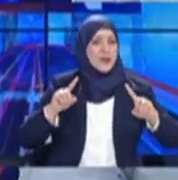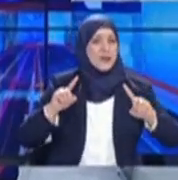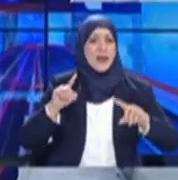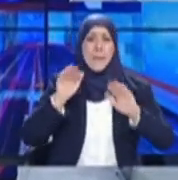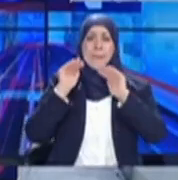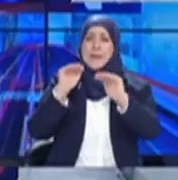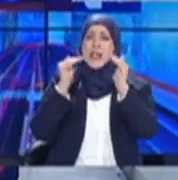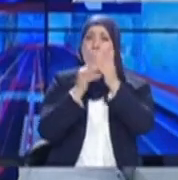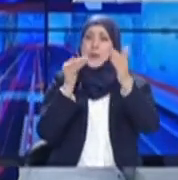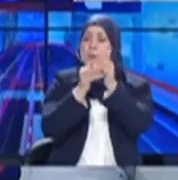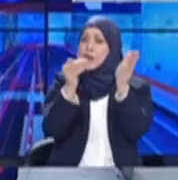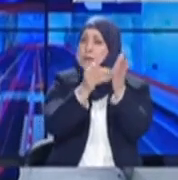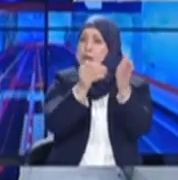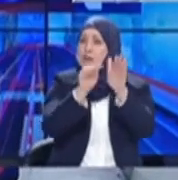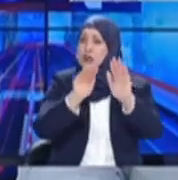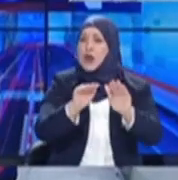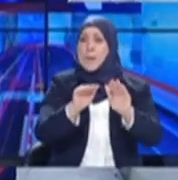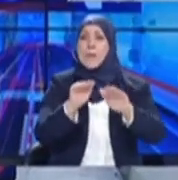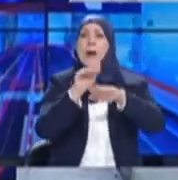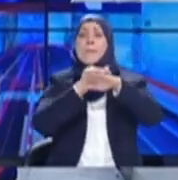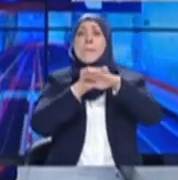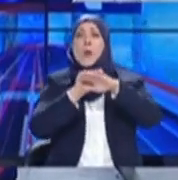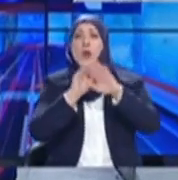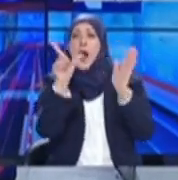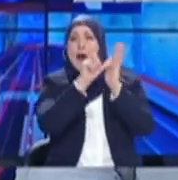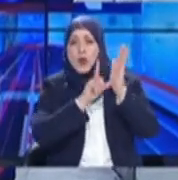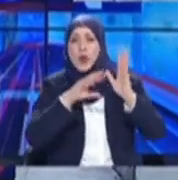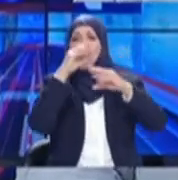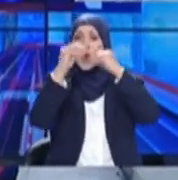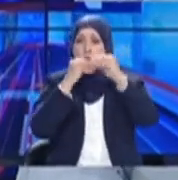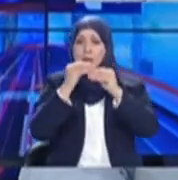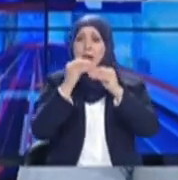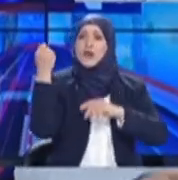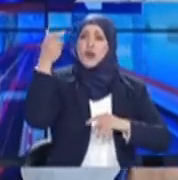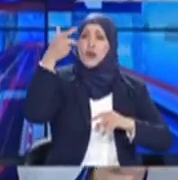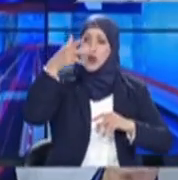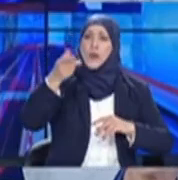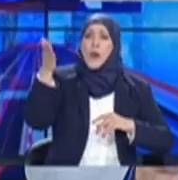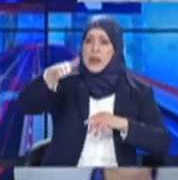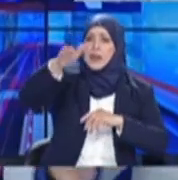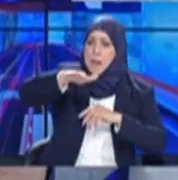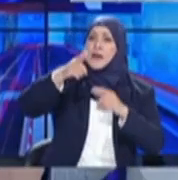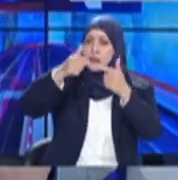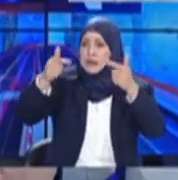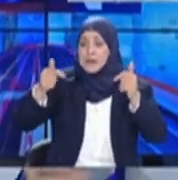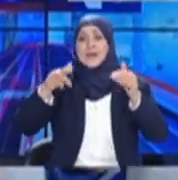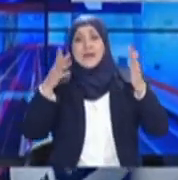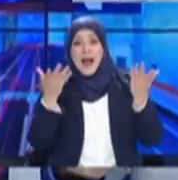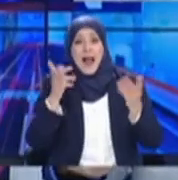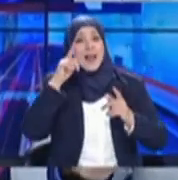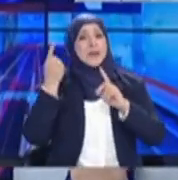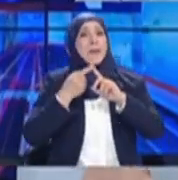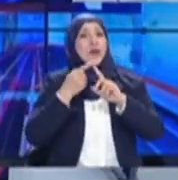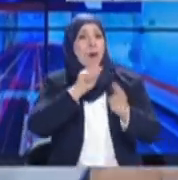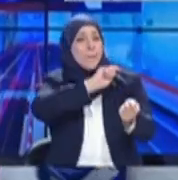زينا من لغه القانون يسر زينا من لغه ال ال ال السياسه وهل تمشي لغات اخرى خلي